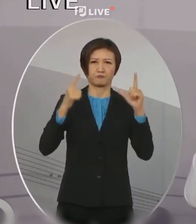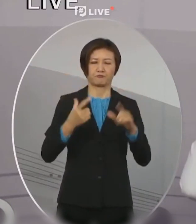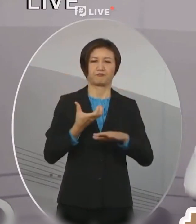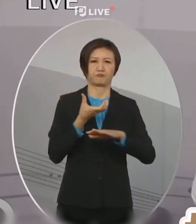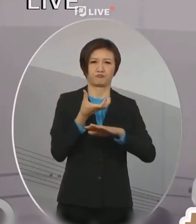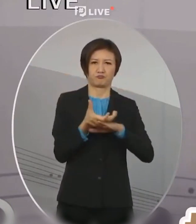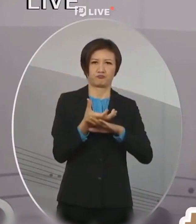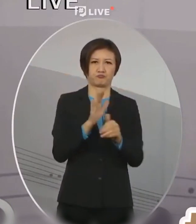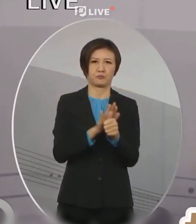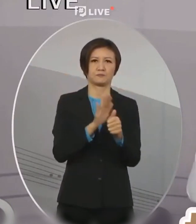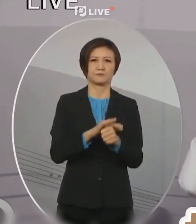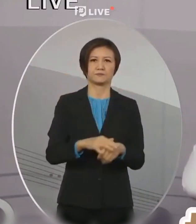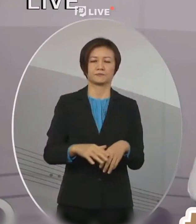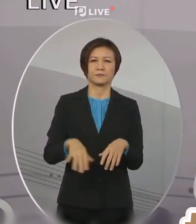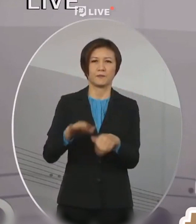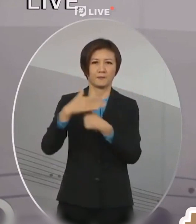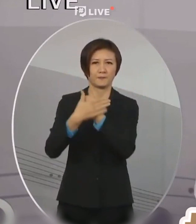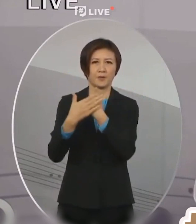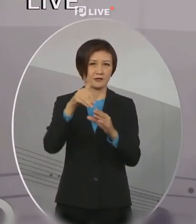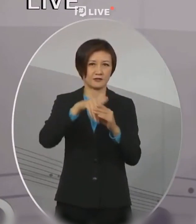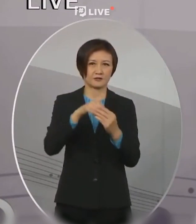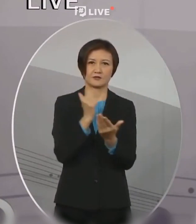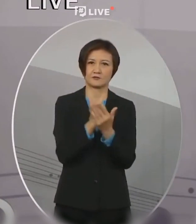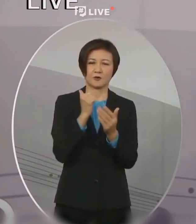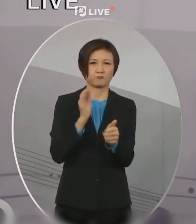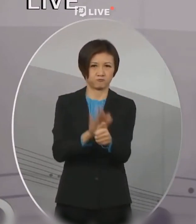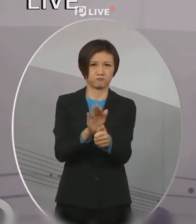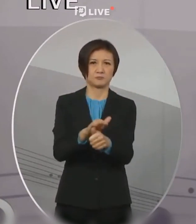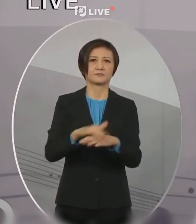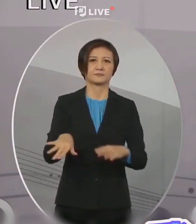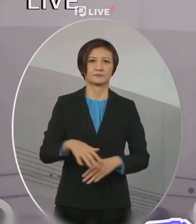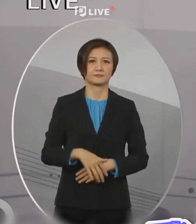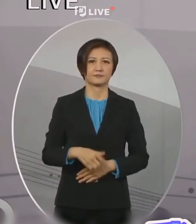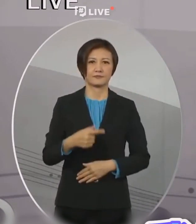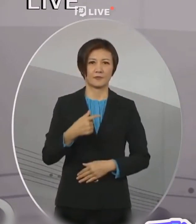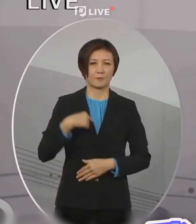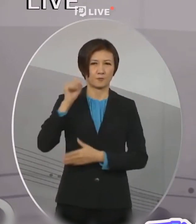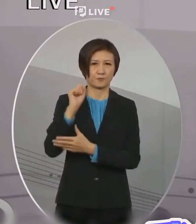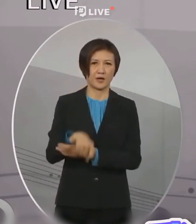北怎么样，捍卫台北，然后捍卫健康。而且我要跟大家承诺，